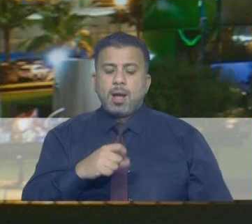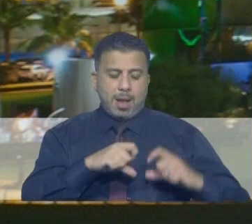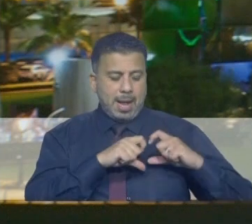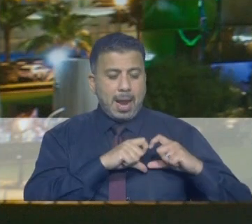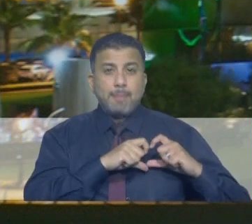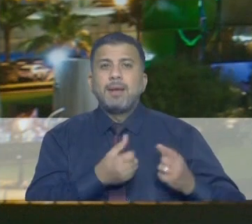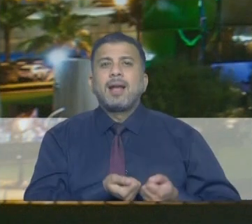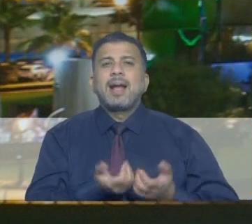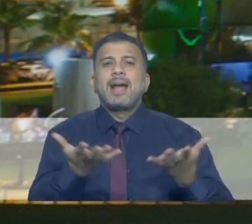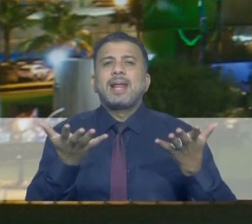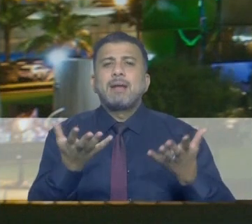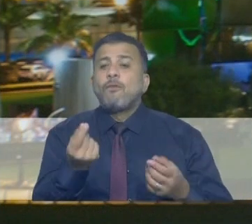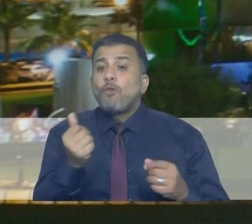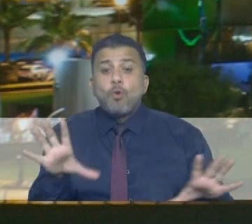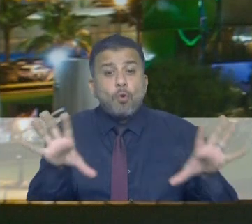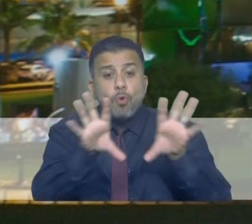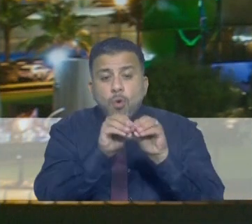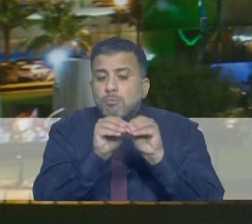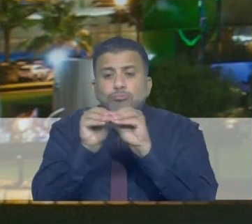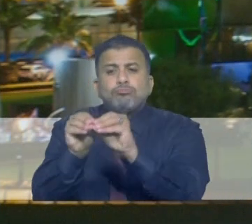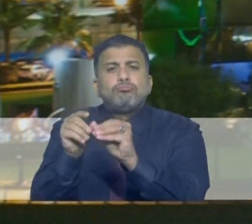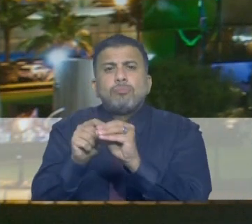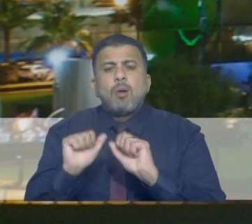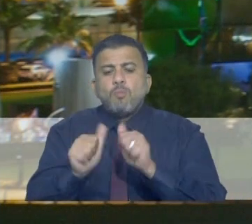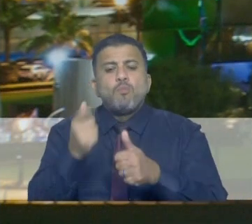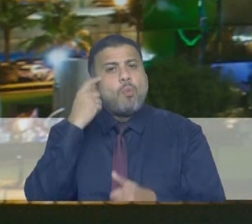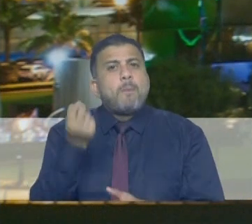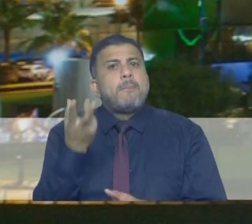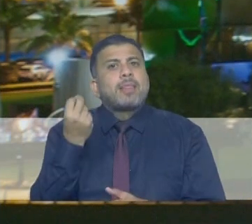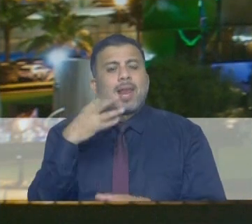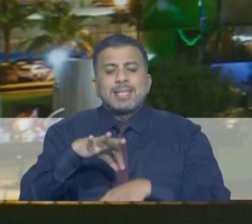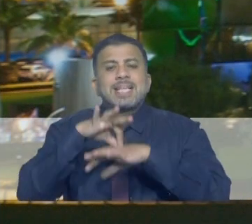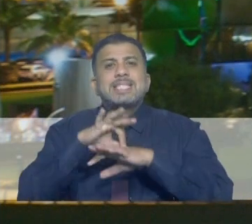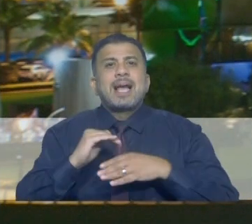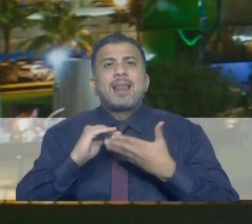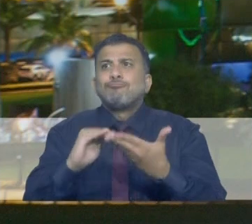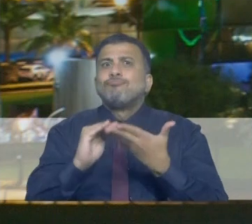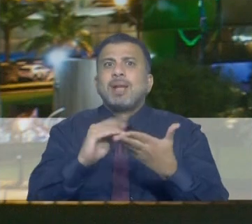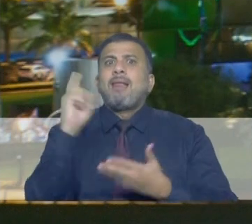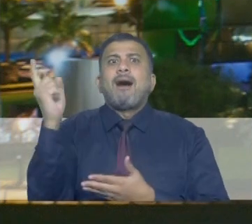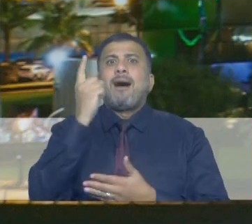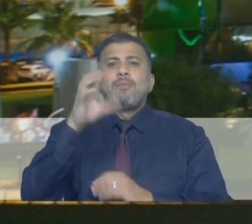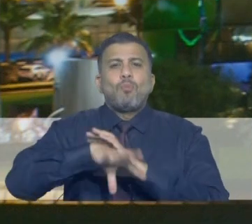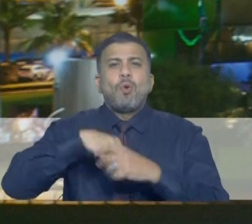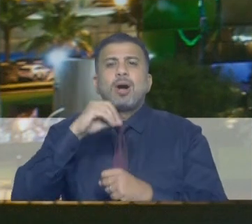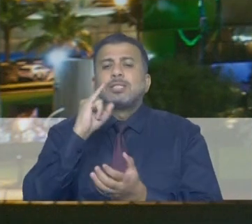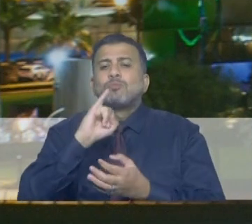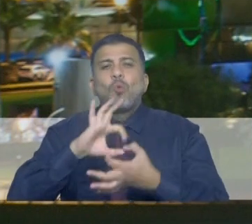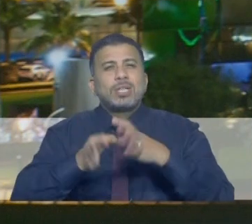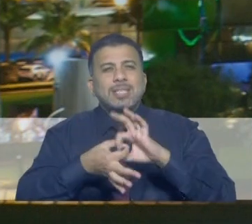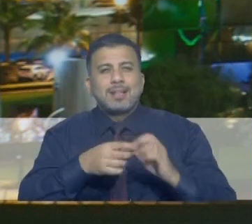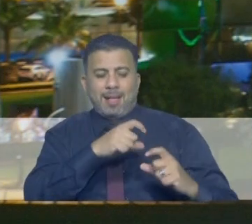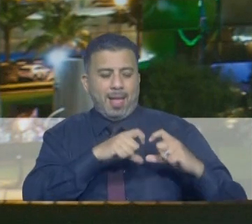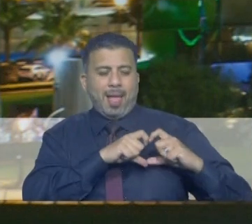كريم والتي سيذهب ريعها بالكامل إلى لصالح المبادرات الإنسانية العالمية التي تنفذ مؤسسة القلب